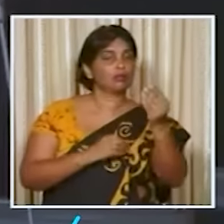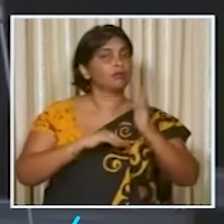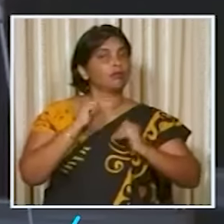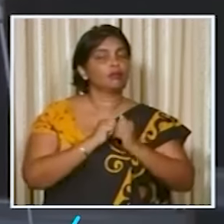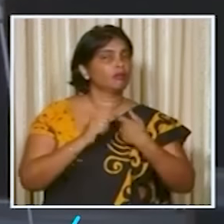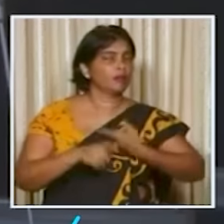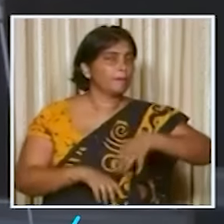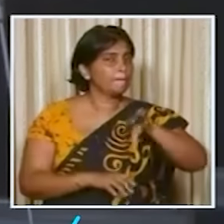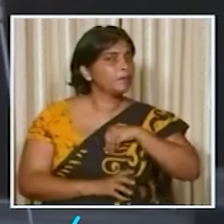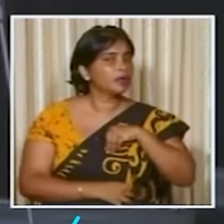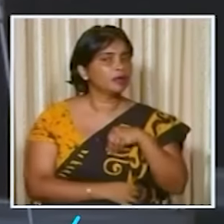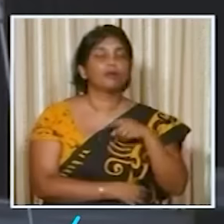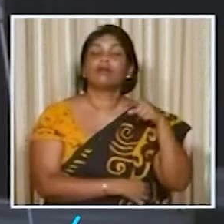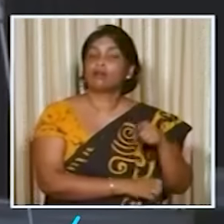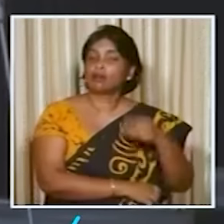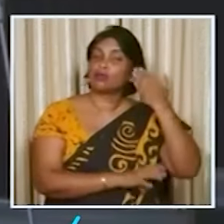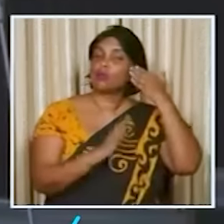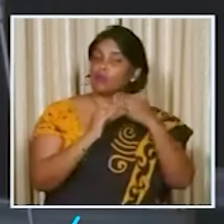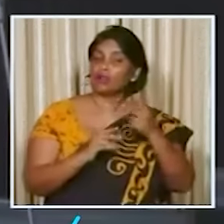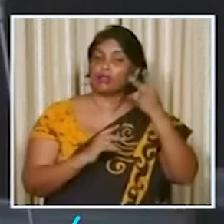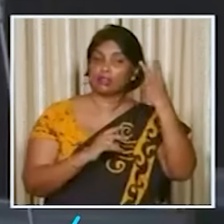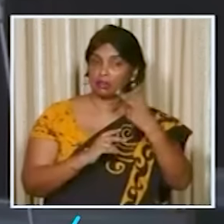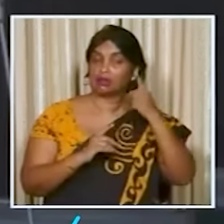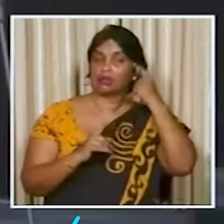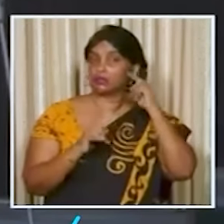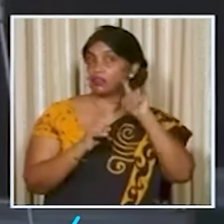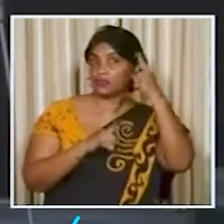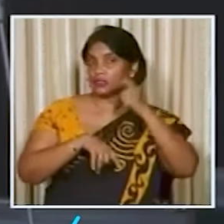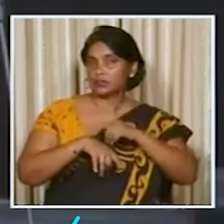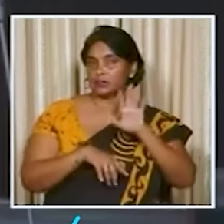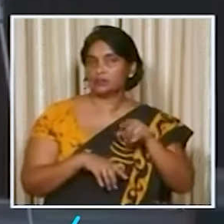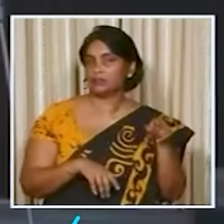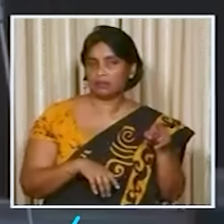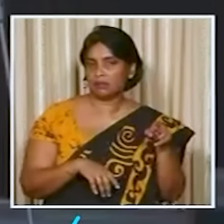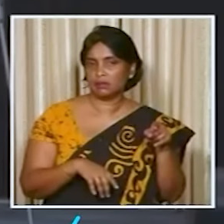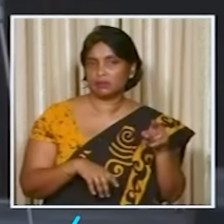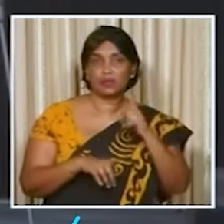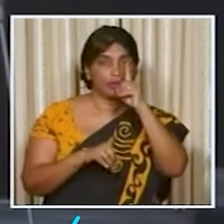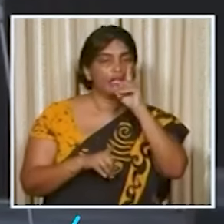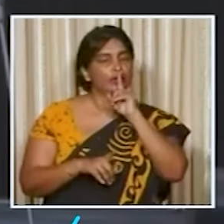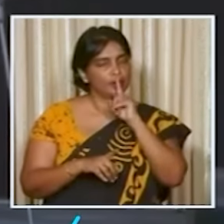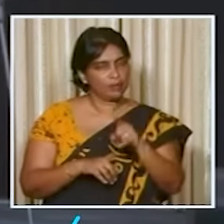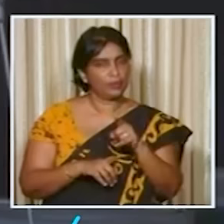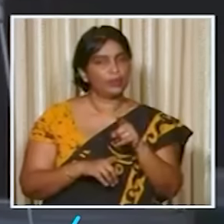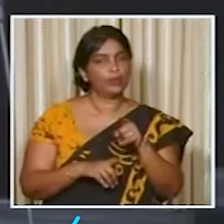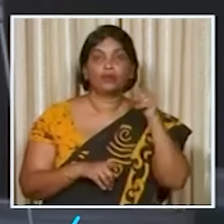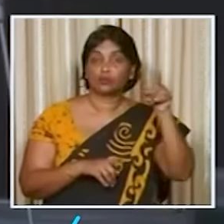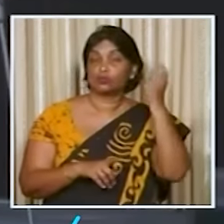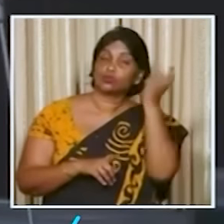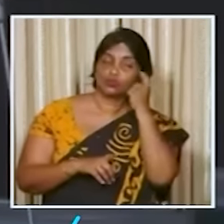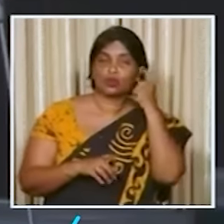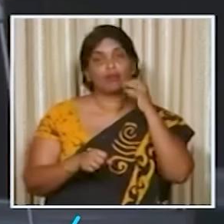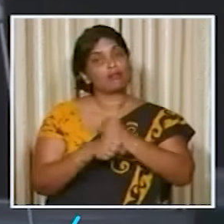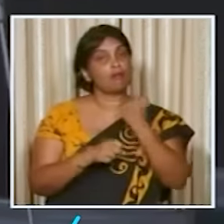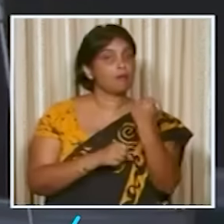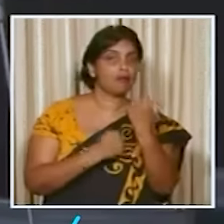කොච්චර එකඟද? මෙන්න මේ පිළිබඳව දෙවරක් මේක පළවෙනි වතාව නෙමෙයි කිව්වේ. එක සැරයක් කිව්වා. ඔවුන් දන්නවා කිව්වා රාජ්‍ය